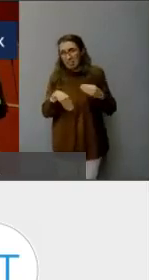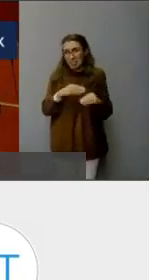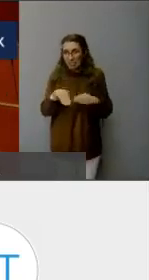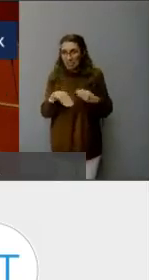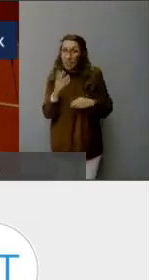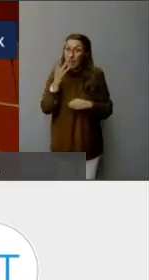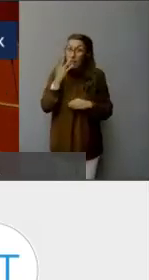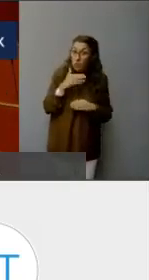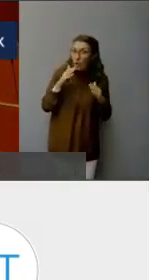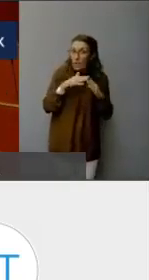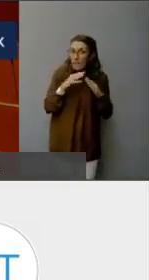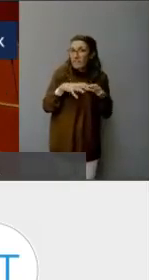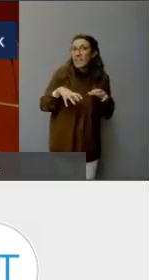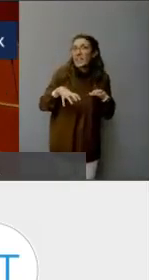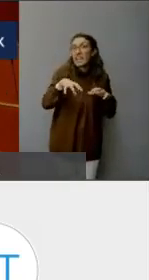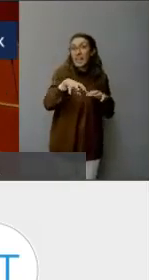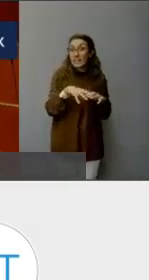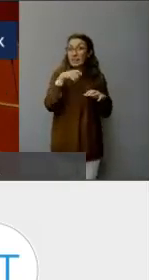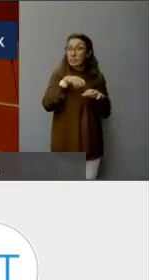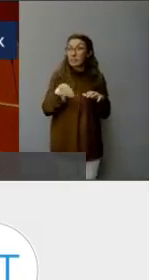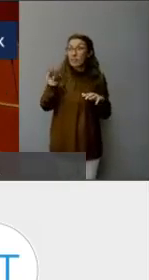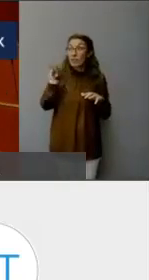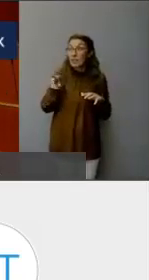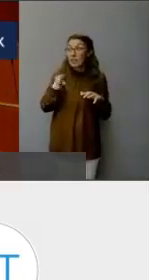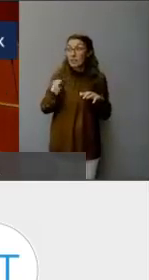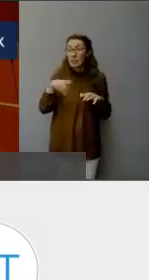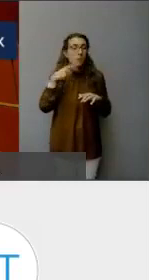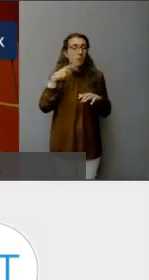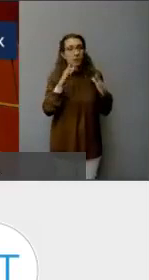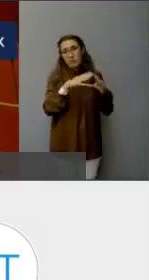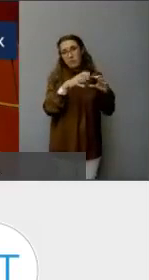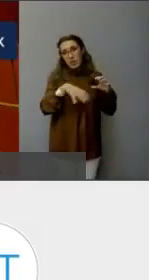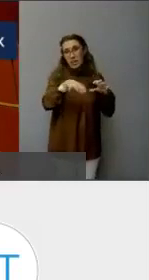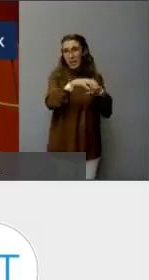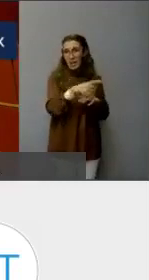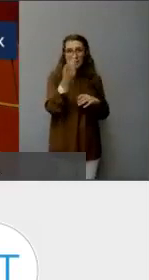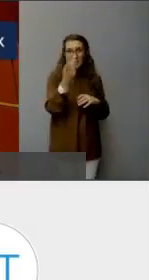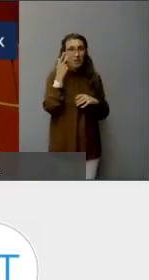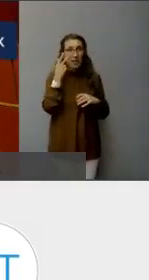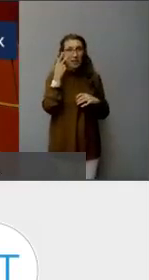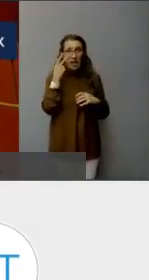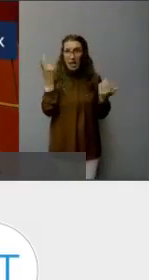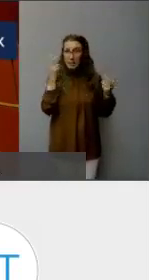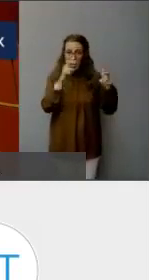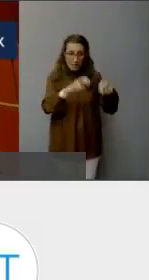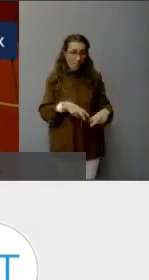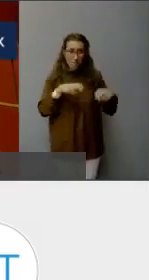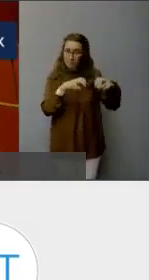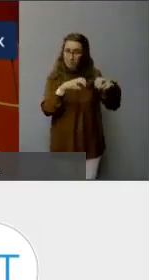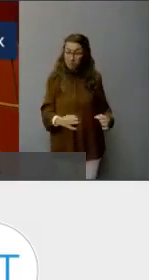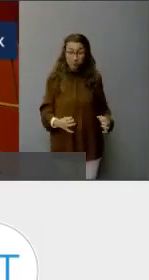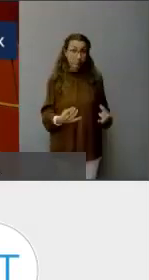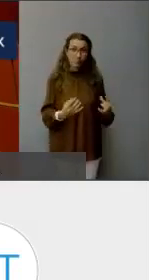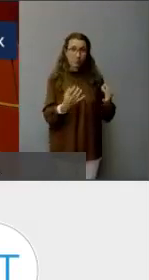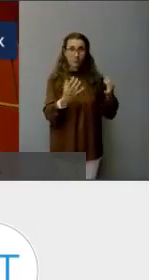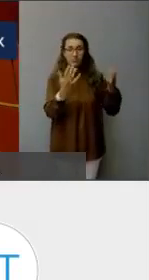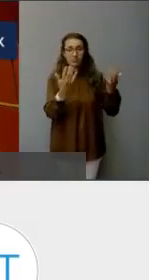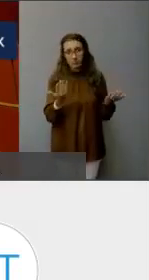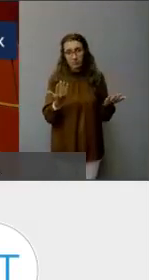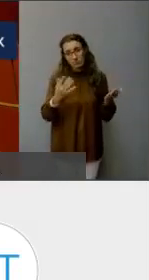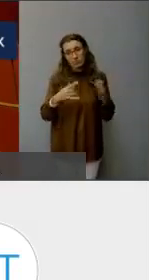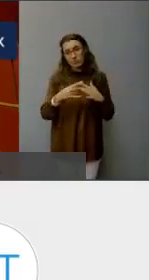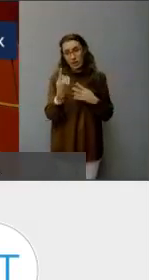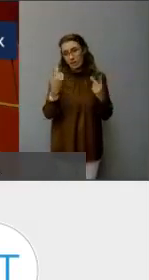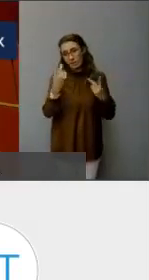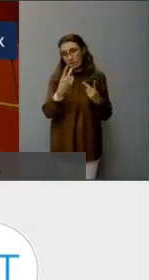per far rinascere le fragole alla decima sarà un attimo una volta che sono le villette vedrete che tripudio gli ortaggi che ci sarà la vesima ma almeno non diamo